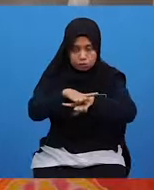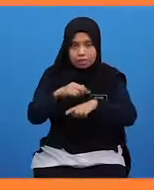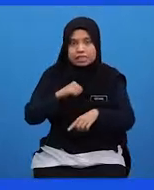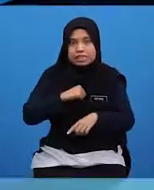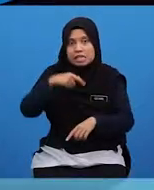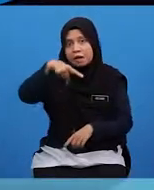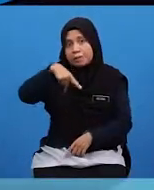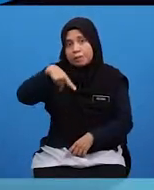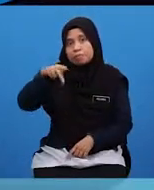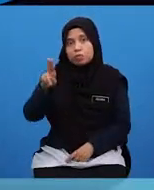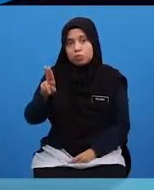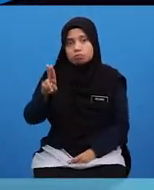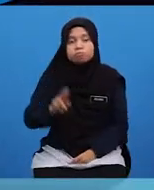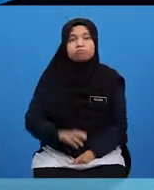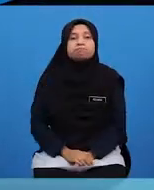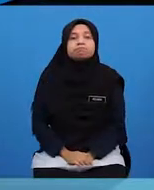PPE.